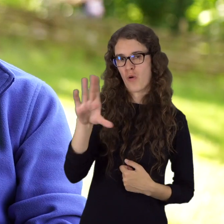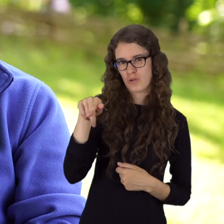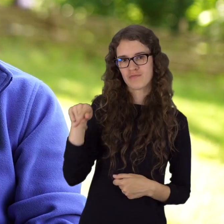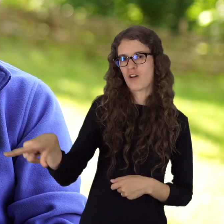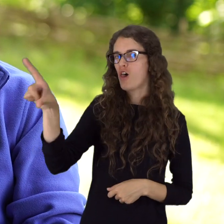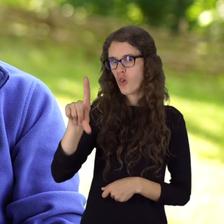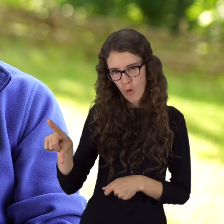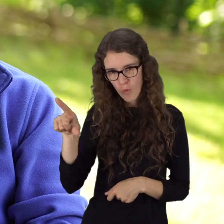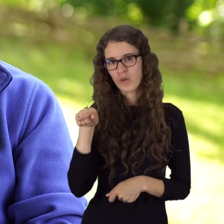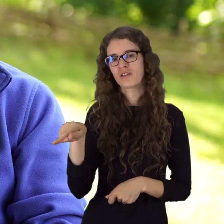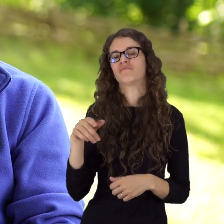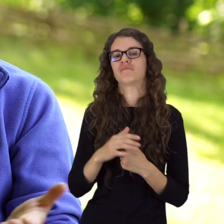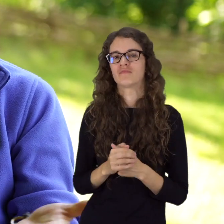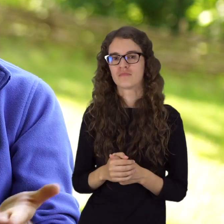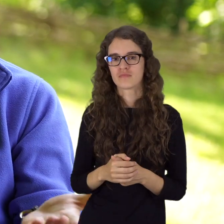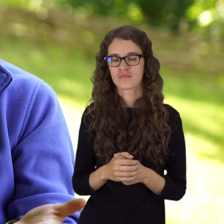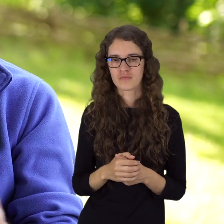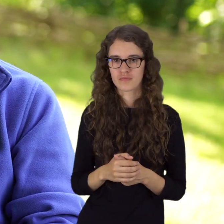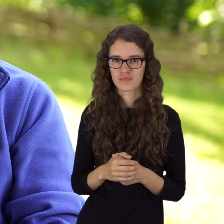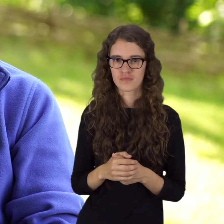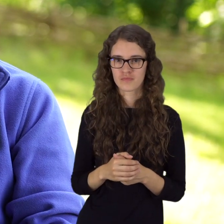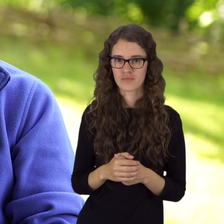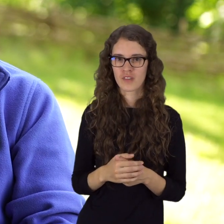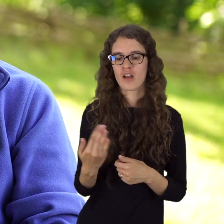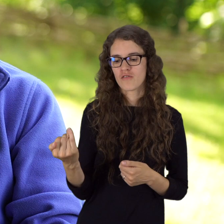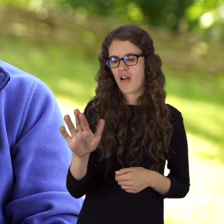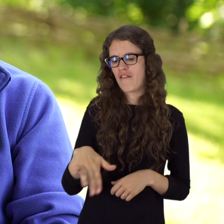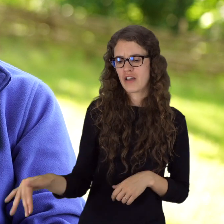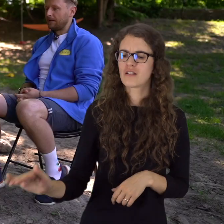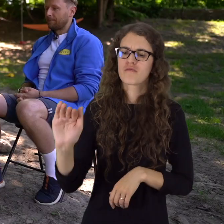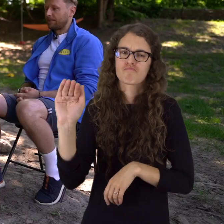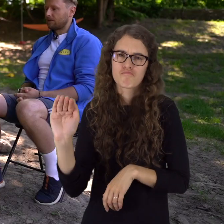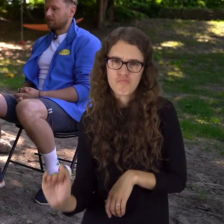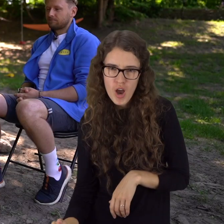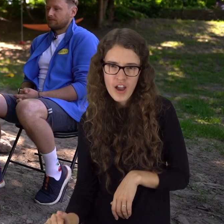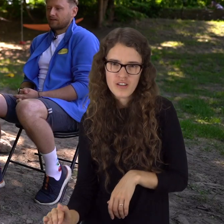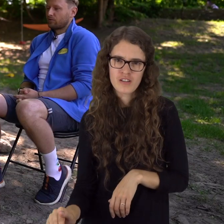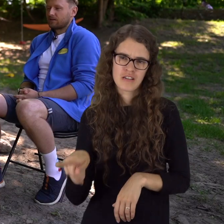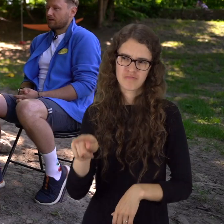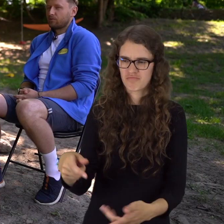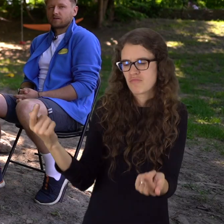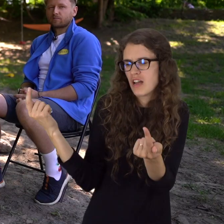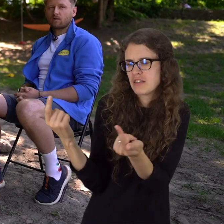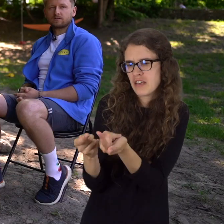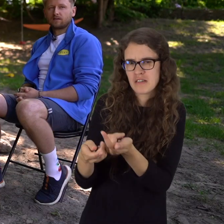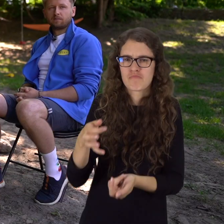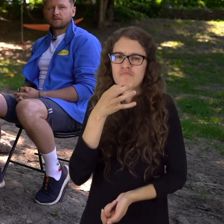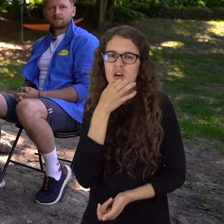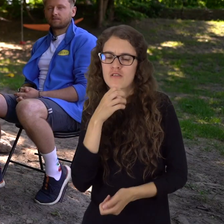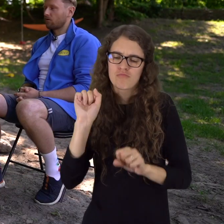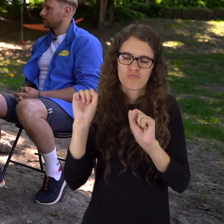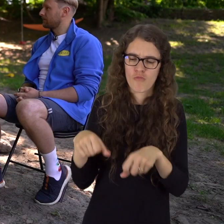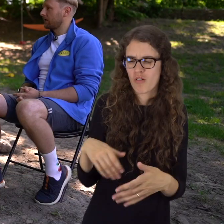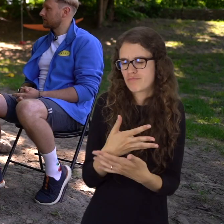laukia, nes kažkaip darželinio, na, to amžiaus iki mokyklinio amžiaus vaikai, jie turi tikrai puikias progas,